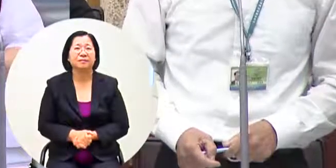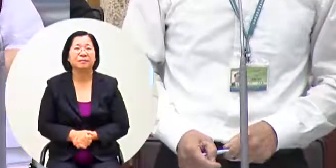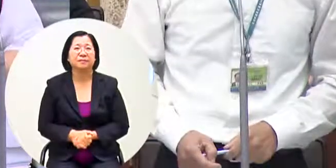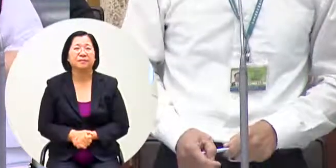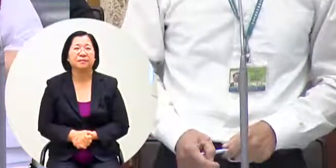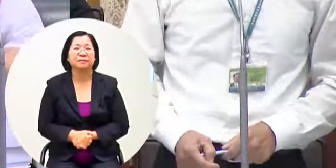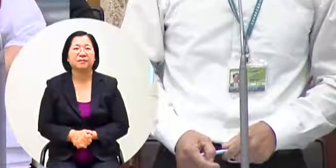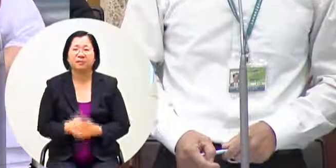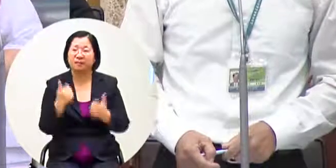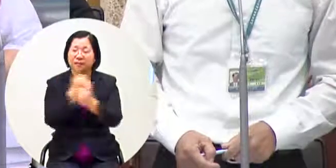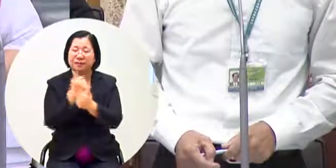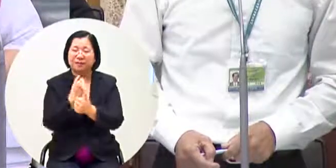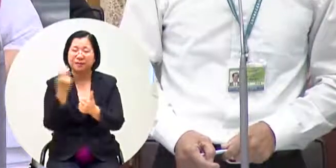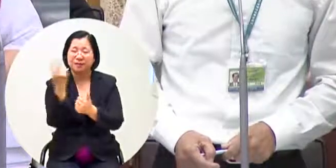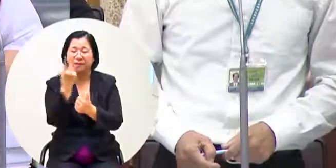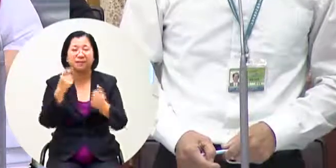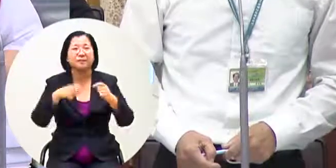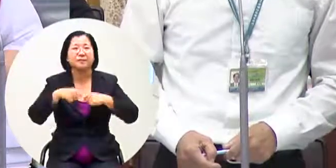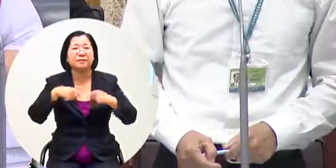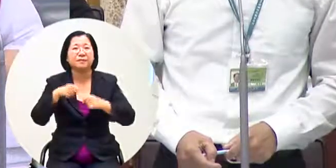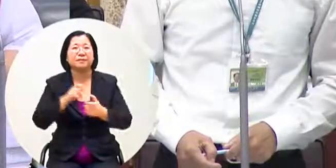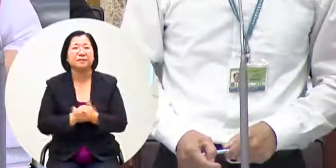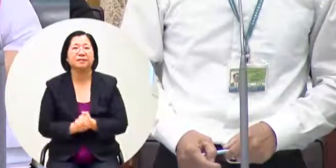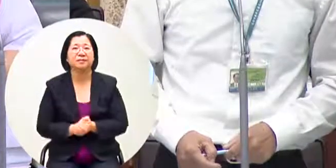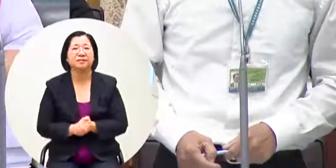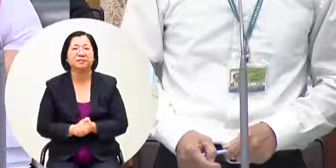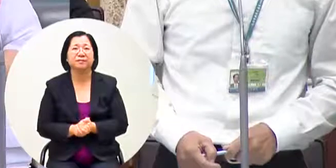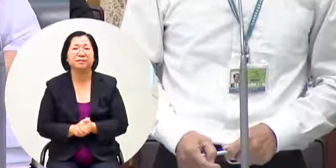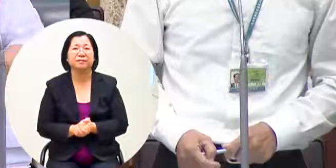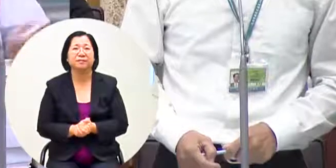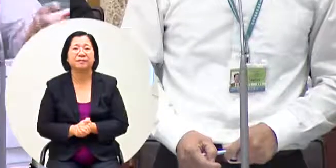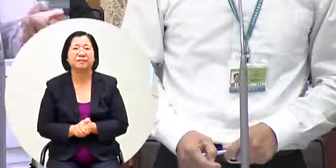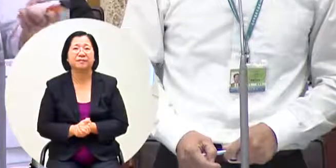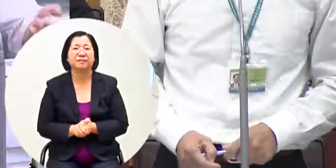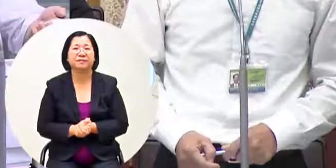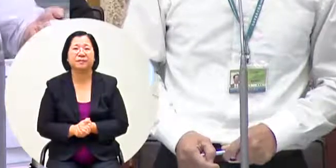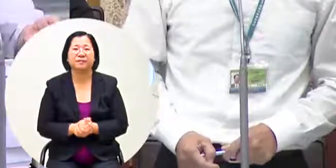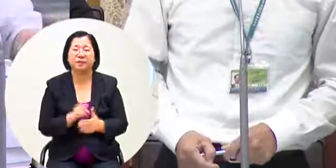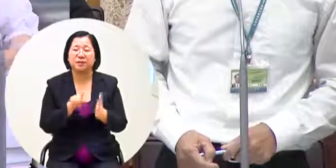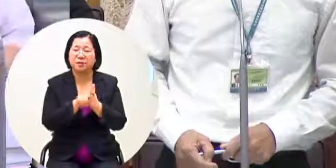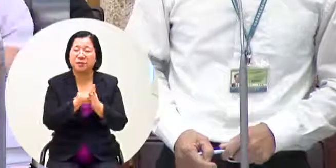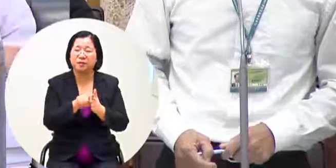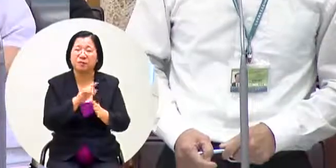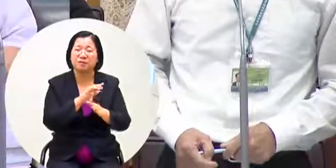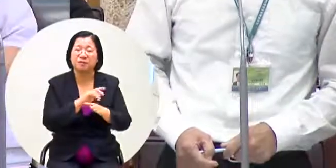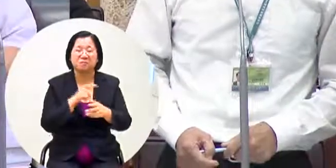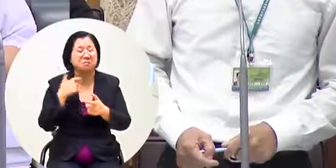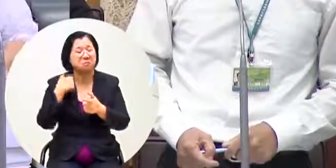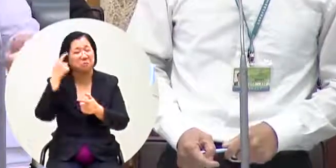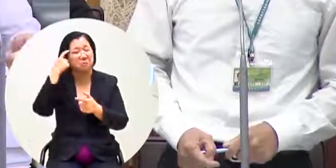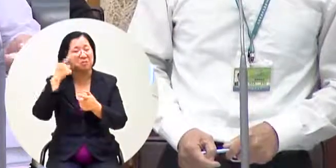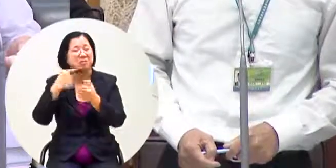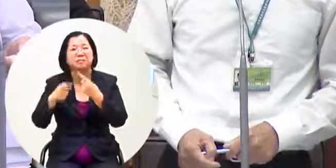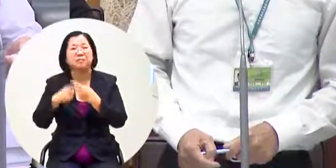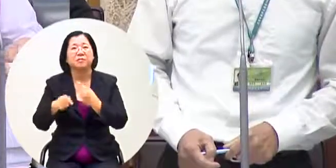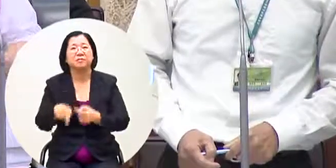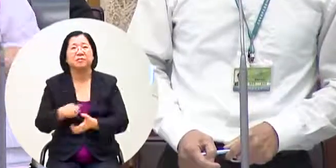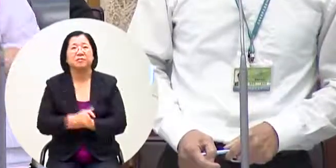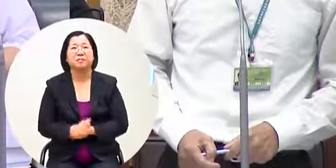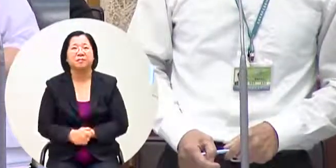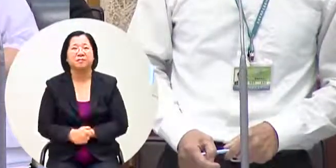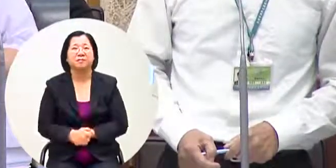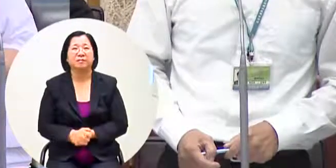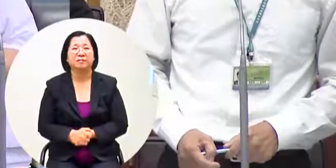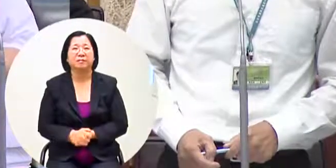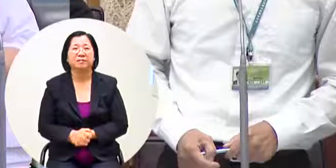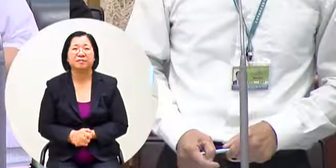是一个都认为，专家学者认为讲无适合啦。啊，这条原有路线，事实真济人嘛讲